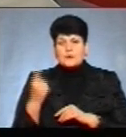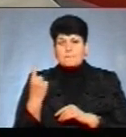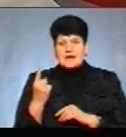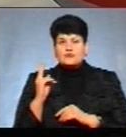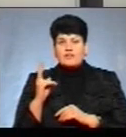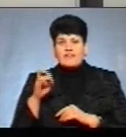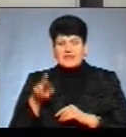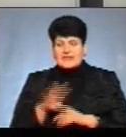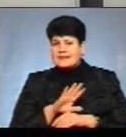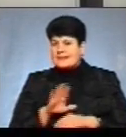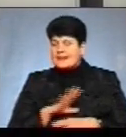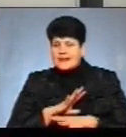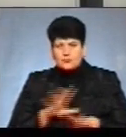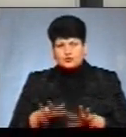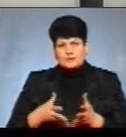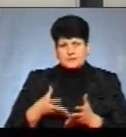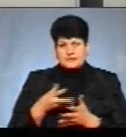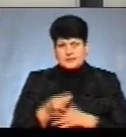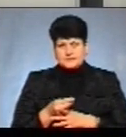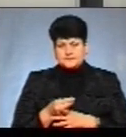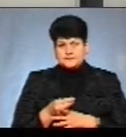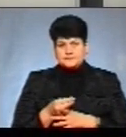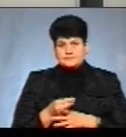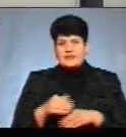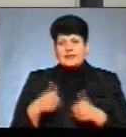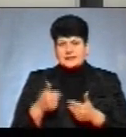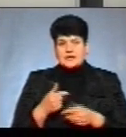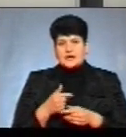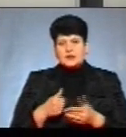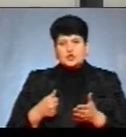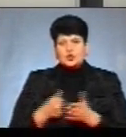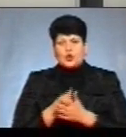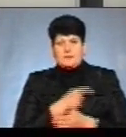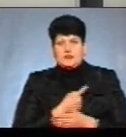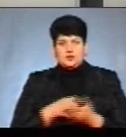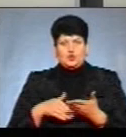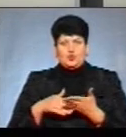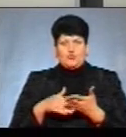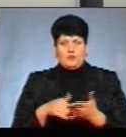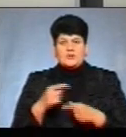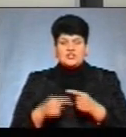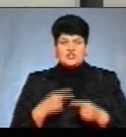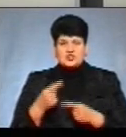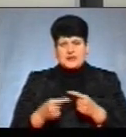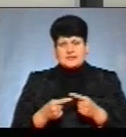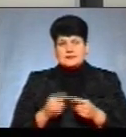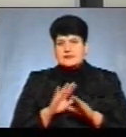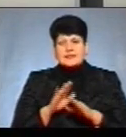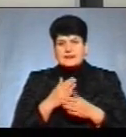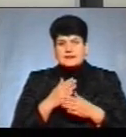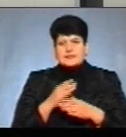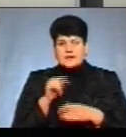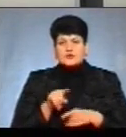що з 1 квітня не буде йти фінансування саме надання медичної допомоги через непідписання